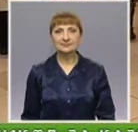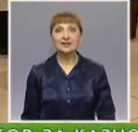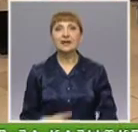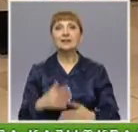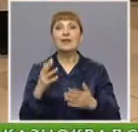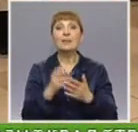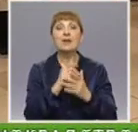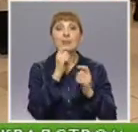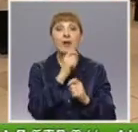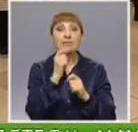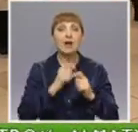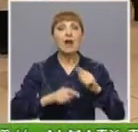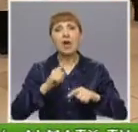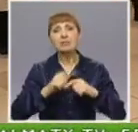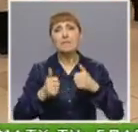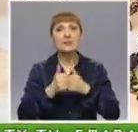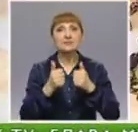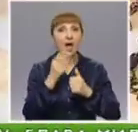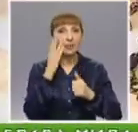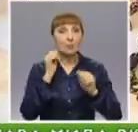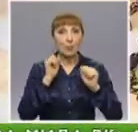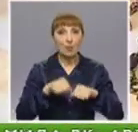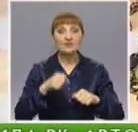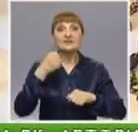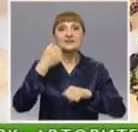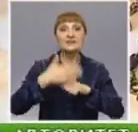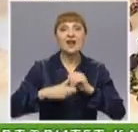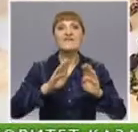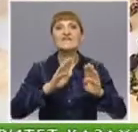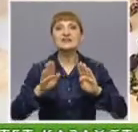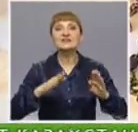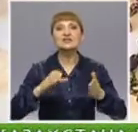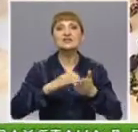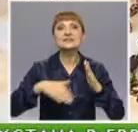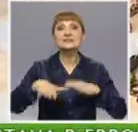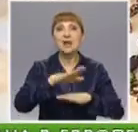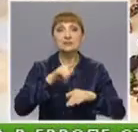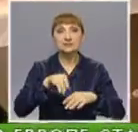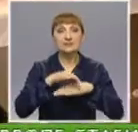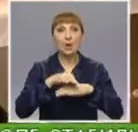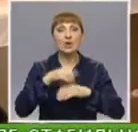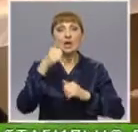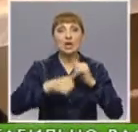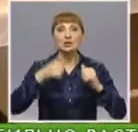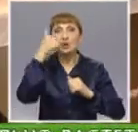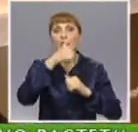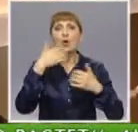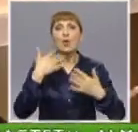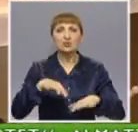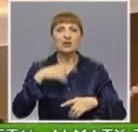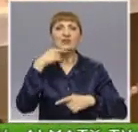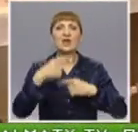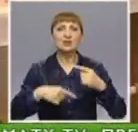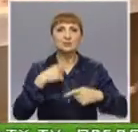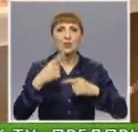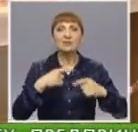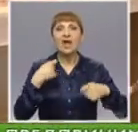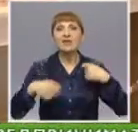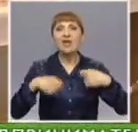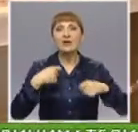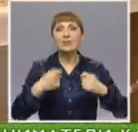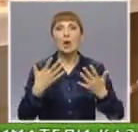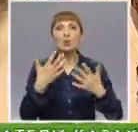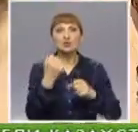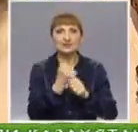Набрать подарков родным и близким алматинцы могут в центральном выставочном зале. Здесь проходит ежегодная, уже ставшая традиционной, ярмарка